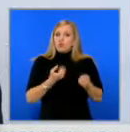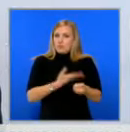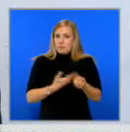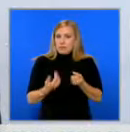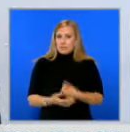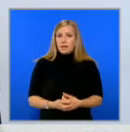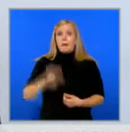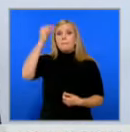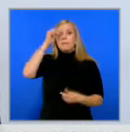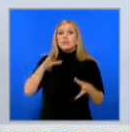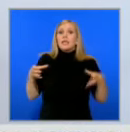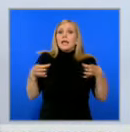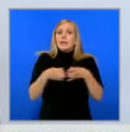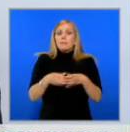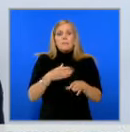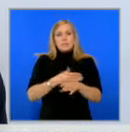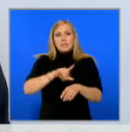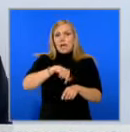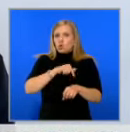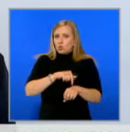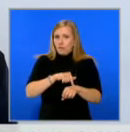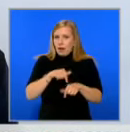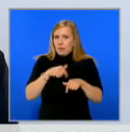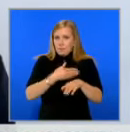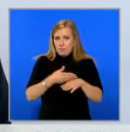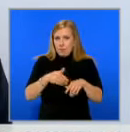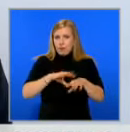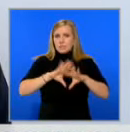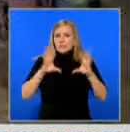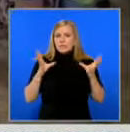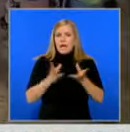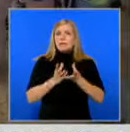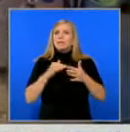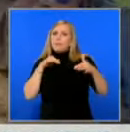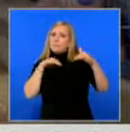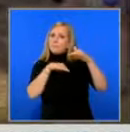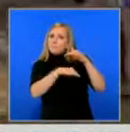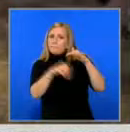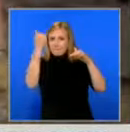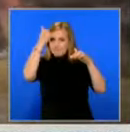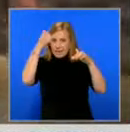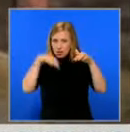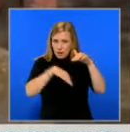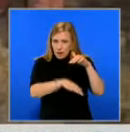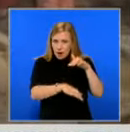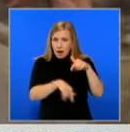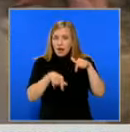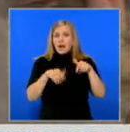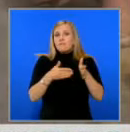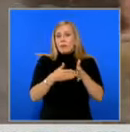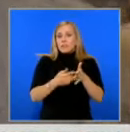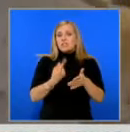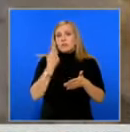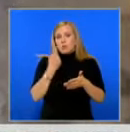български екип ние бяхме абсолютно през цялото време в из цялата пещера макар нали да се води само една секция че беше за